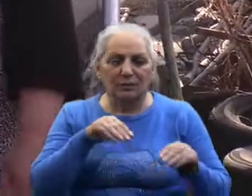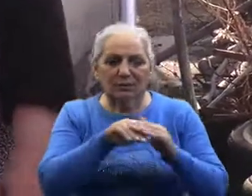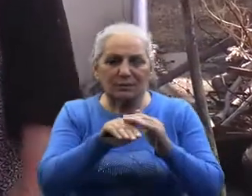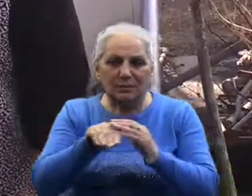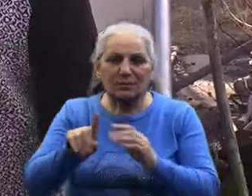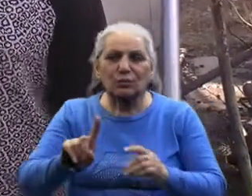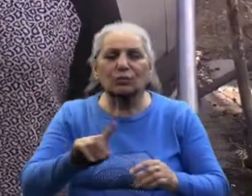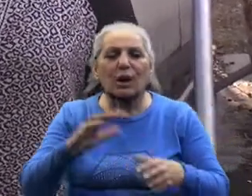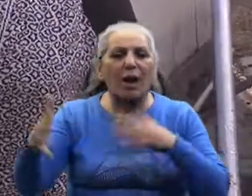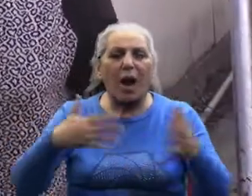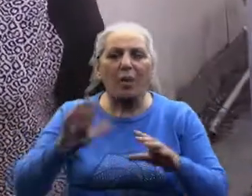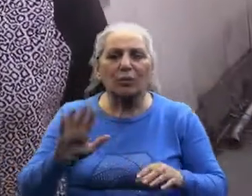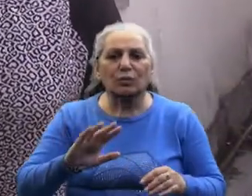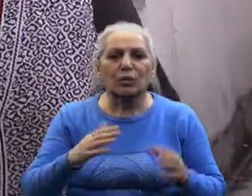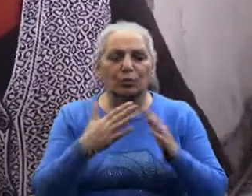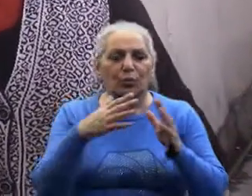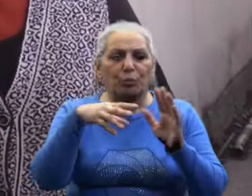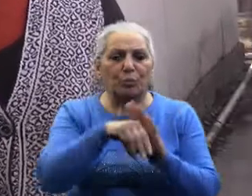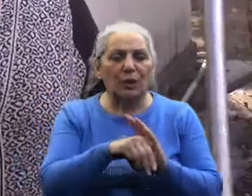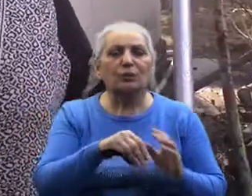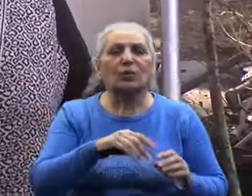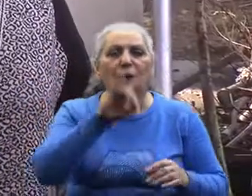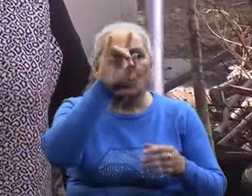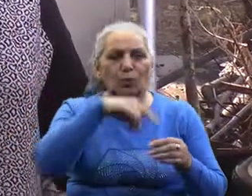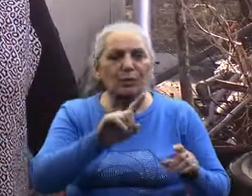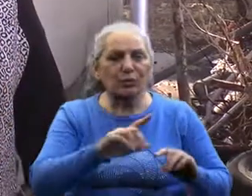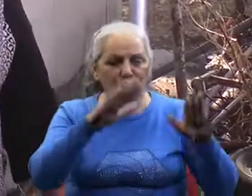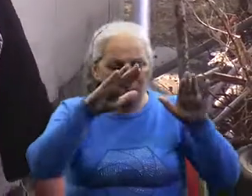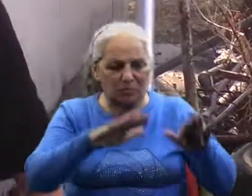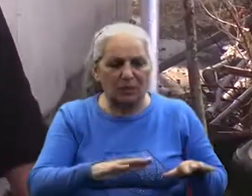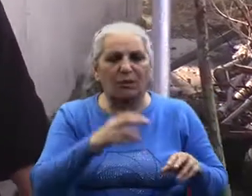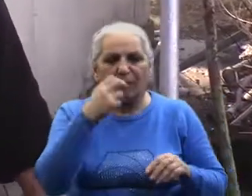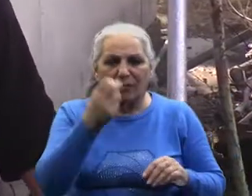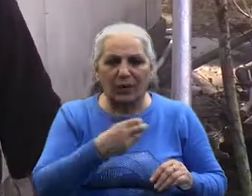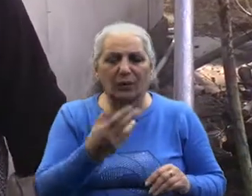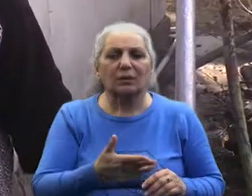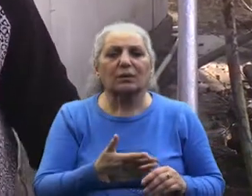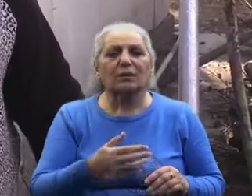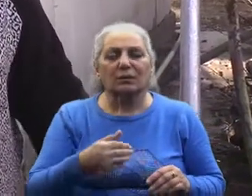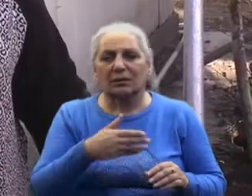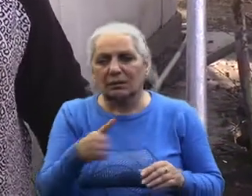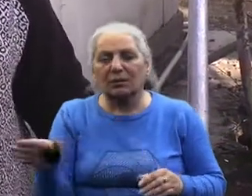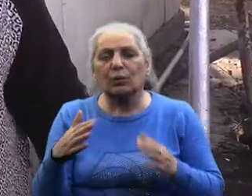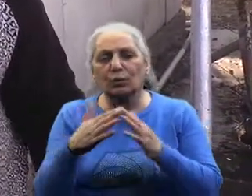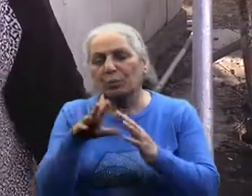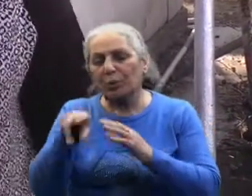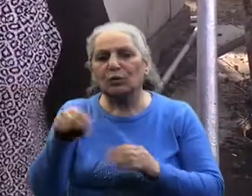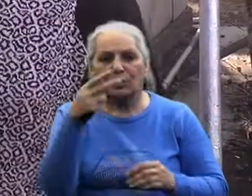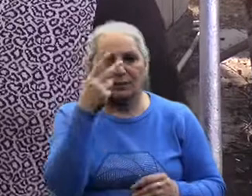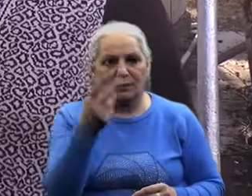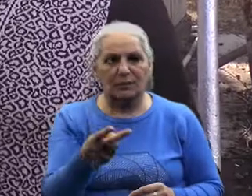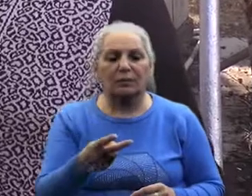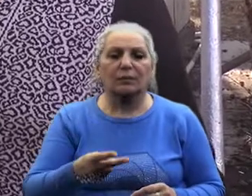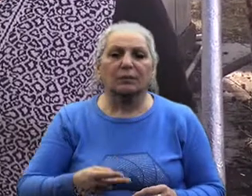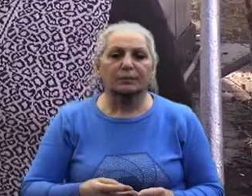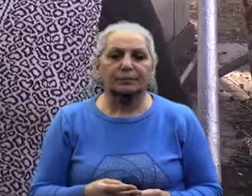չմտնի։ Տան մեջից է լուսամուտները ես գոքերը, սա իջել, հա։ Փոթելա, կարամ գնանք ներսից են այն, էլի։